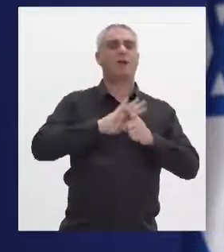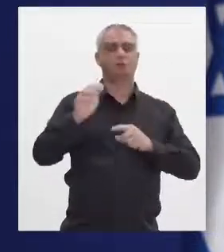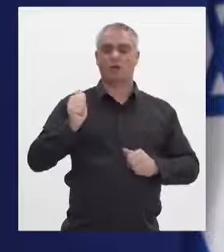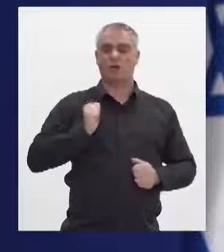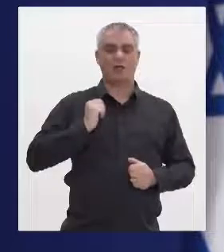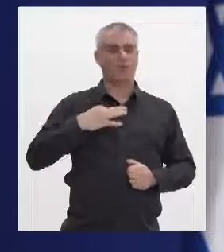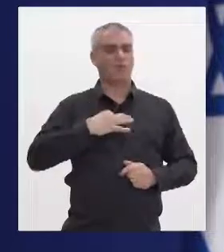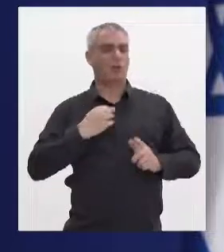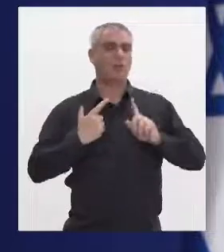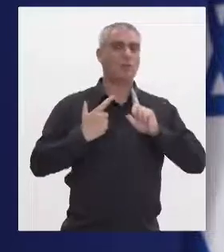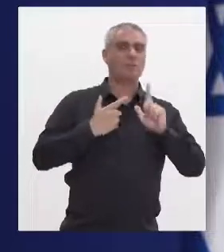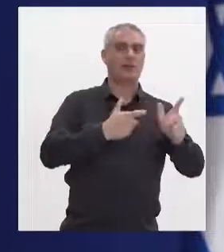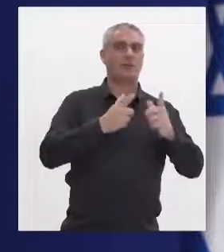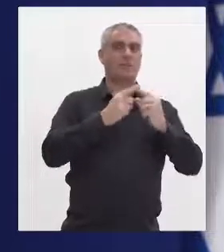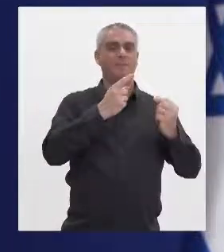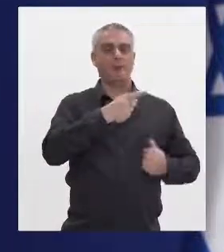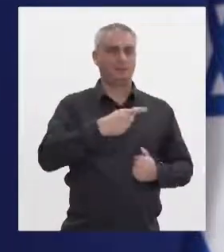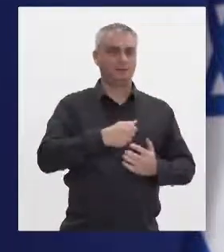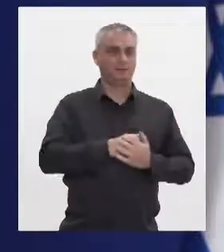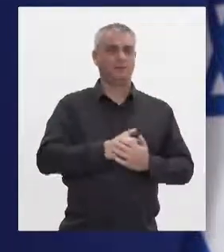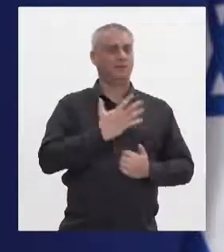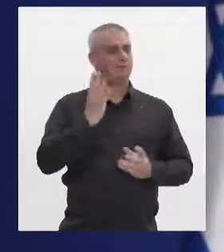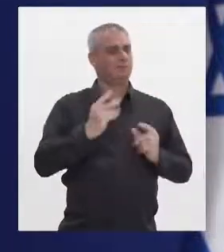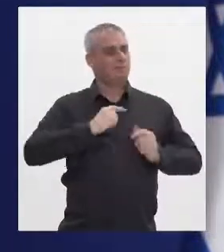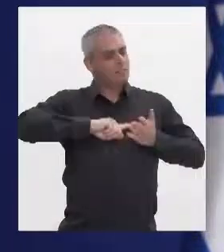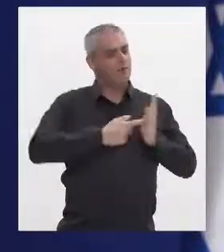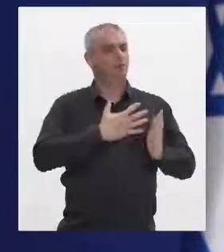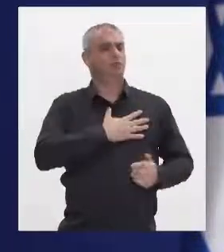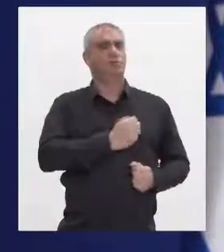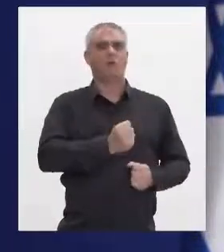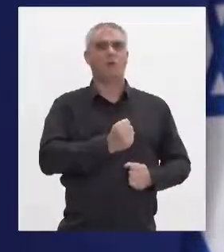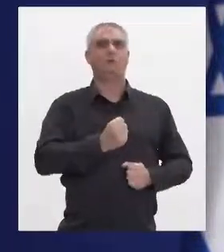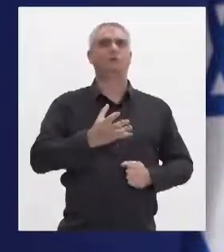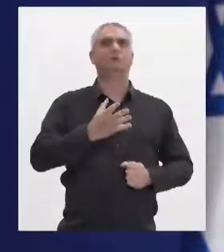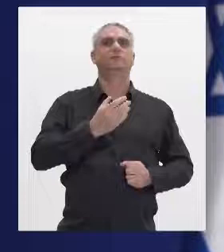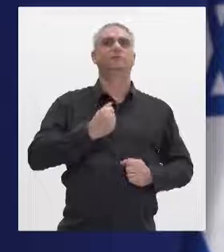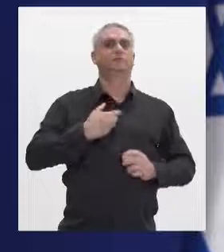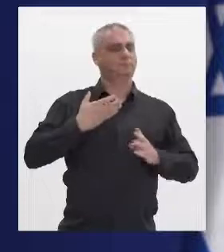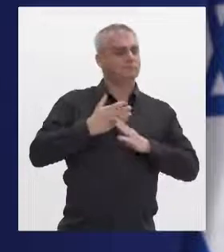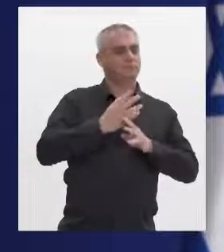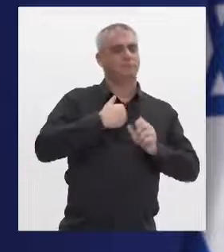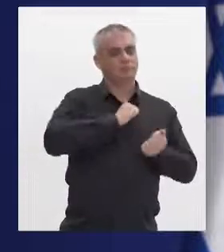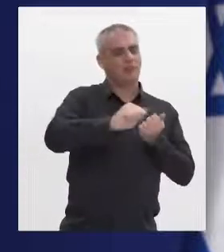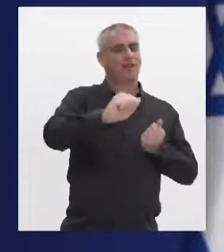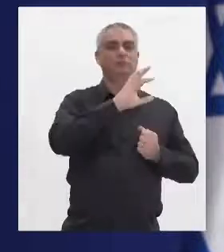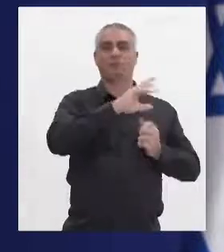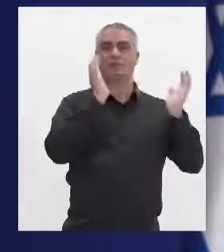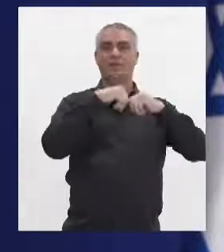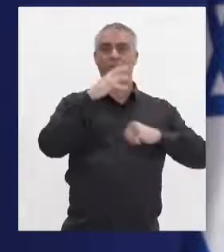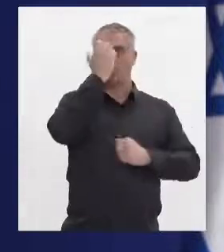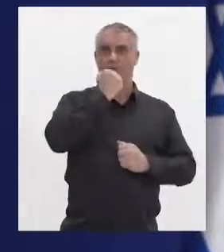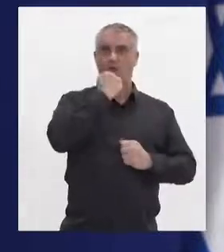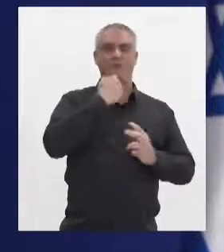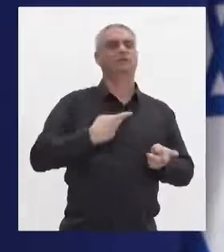צהל נלחמים בעזה בנחישות ובאומץ לב ומביאים להישגים גבוהים בדרך לפירוק החמס החזרת